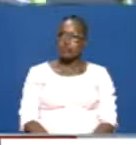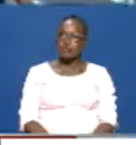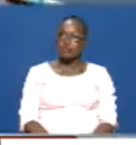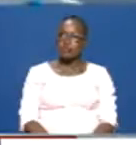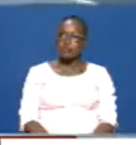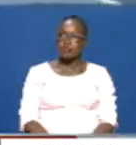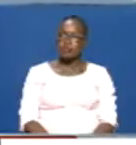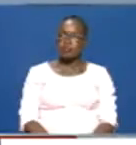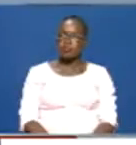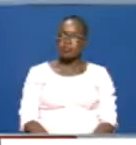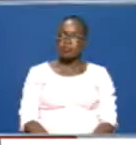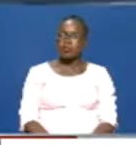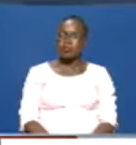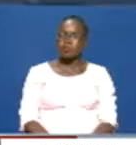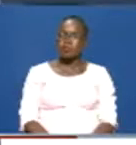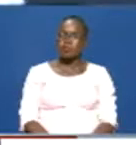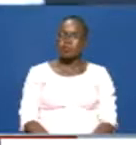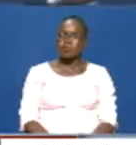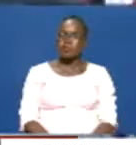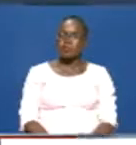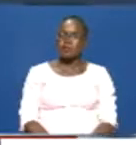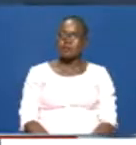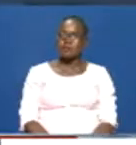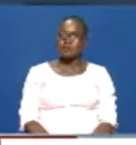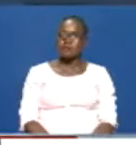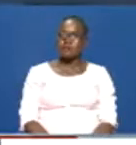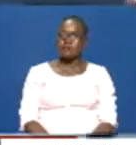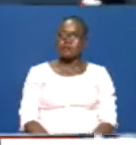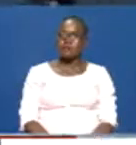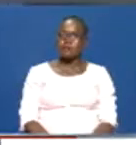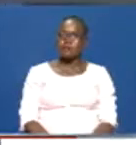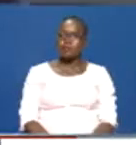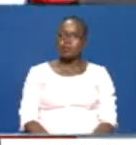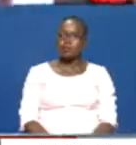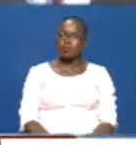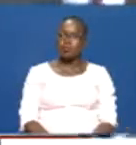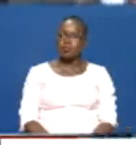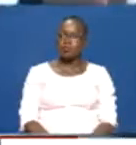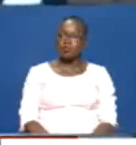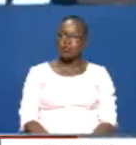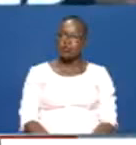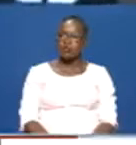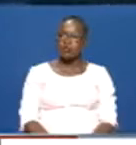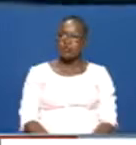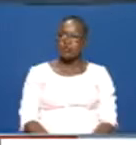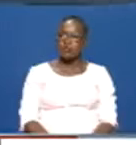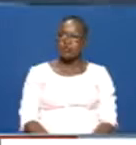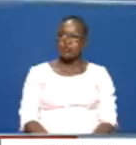Thank you.